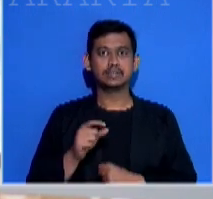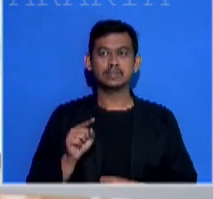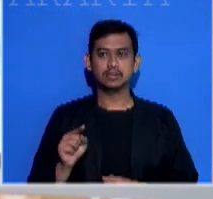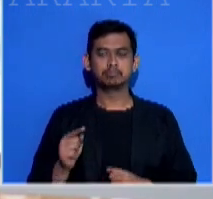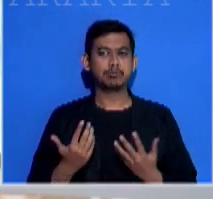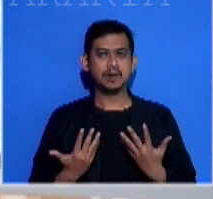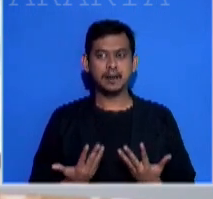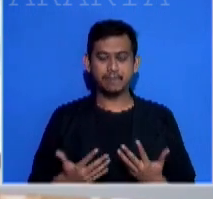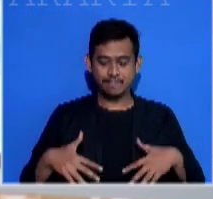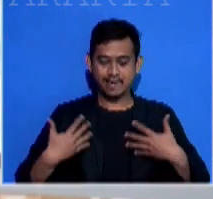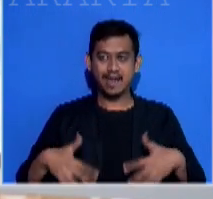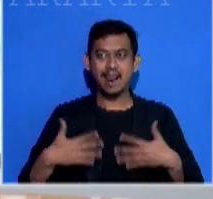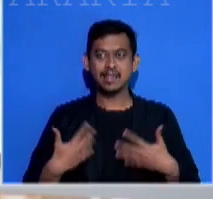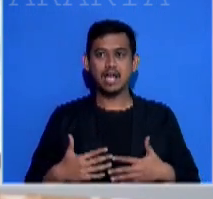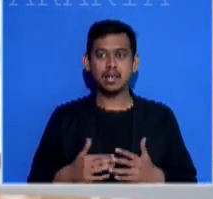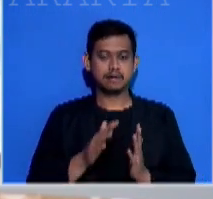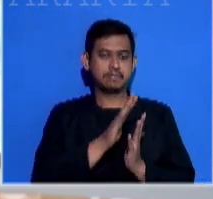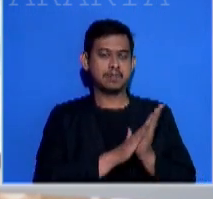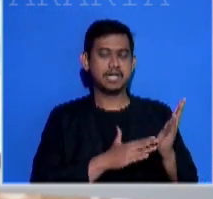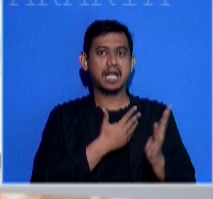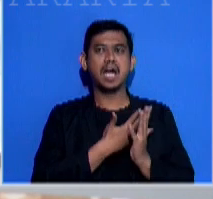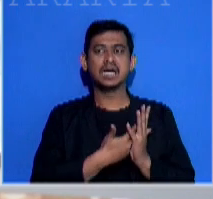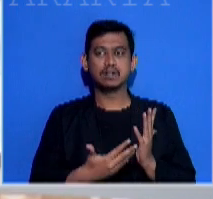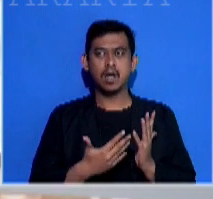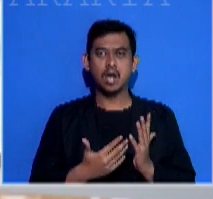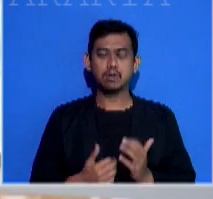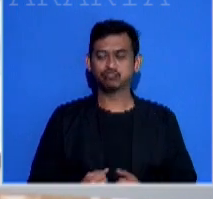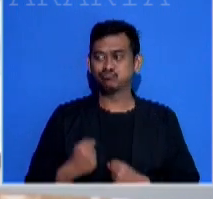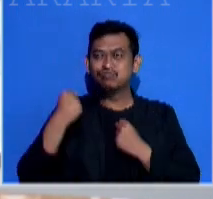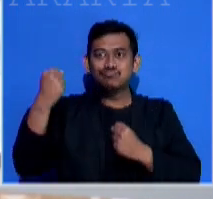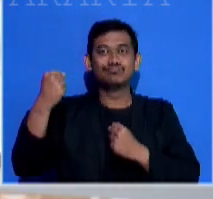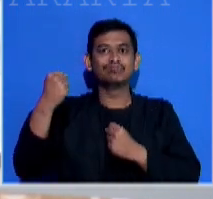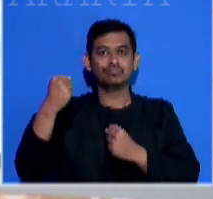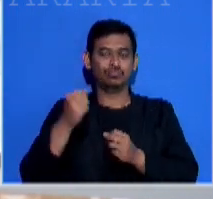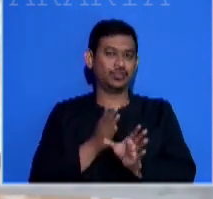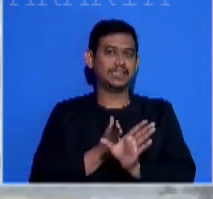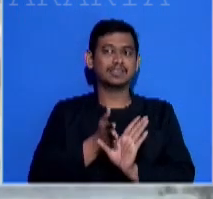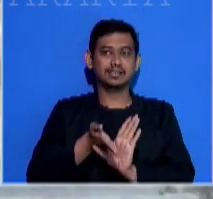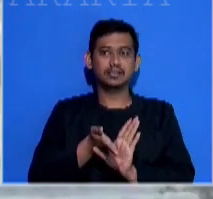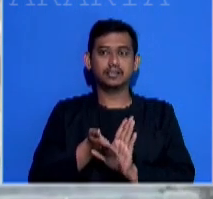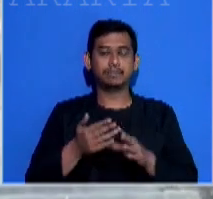pelaksanaan kurikulum merdeka dalam proyek penguatan profil pelajar Pancasila di